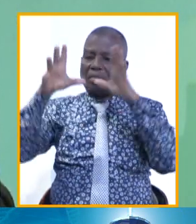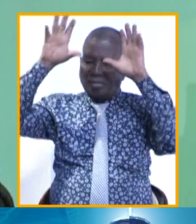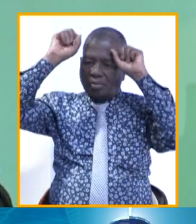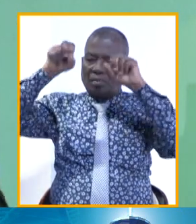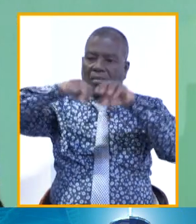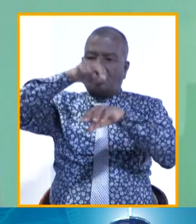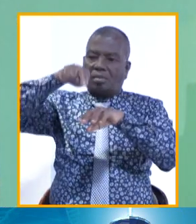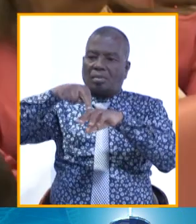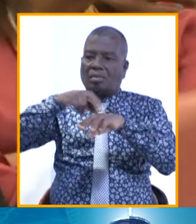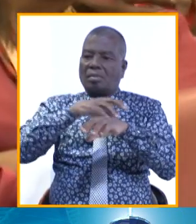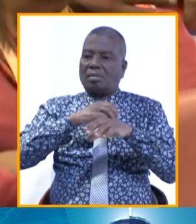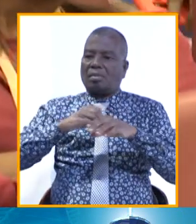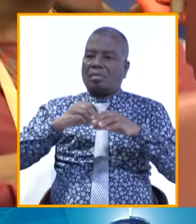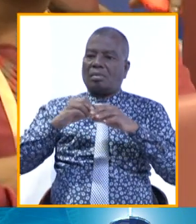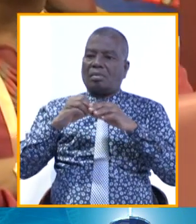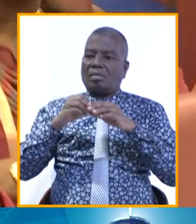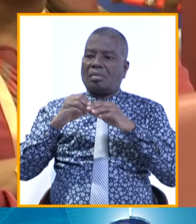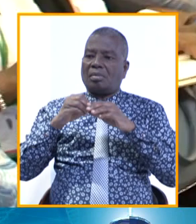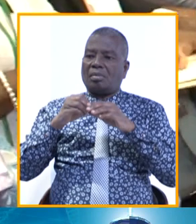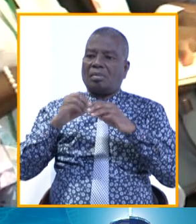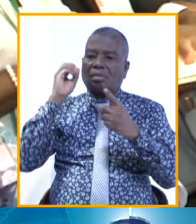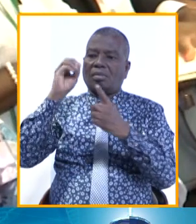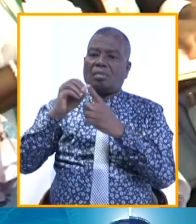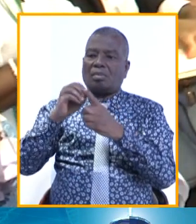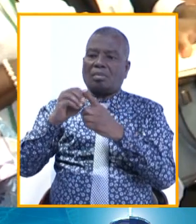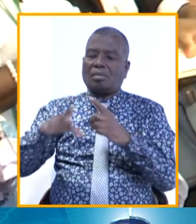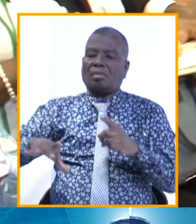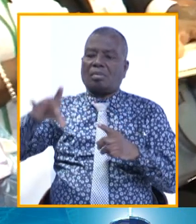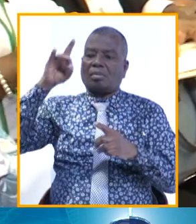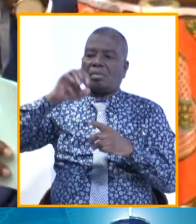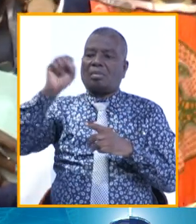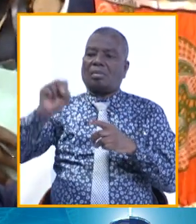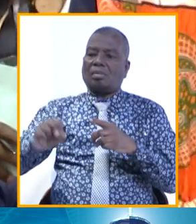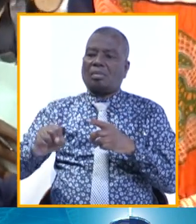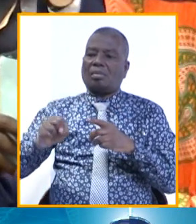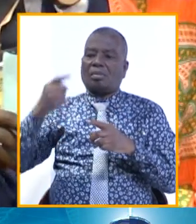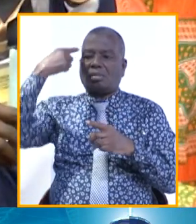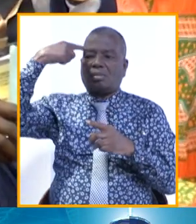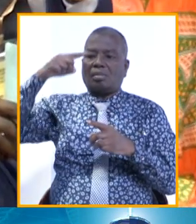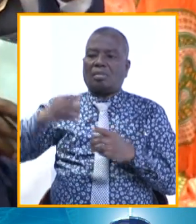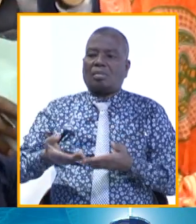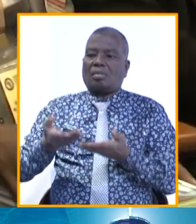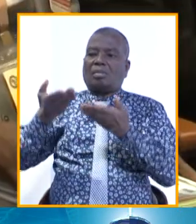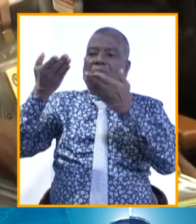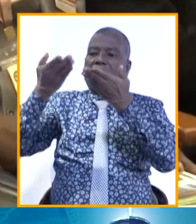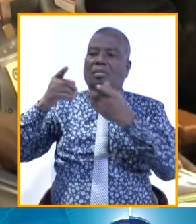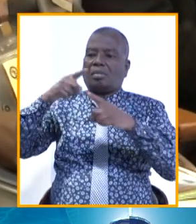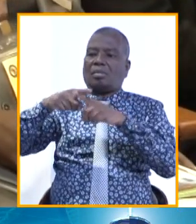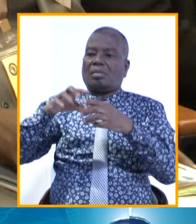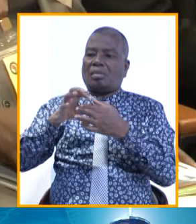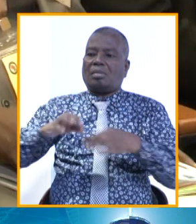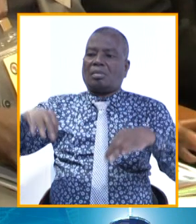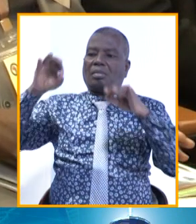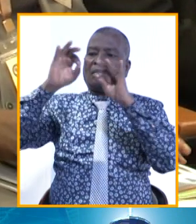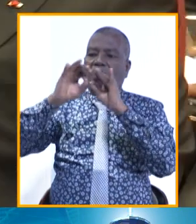la République, Tiémoko Méliès-Koné. Objectif, trouver des solutions pour pour relever les défis de